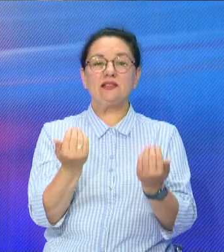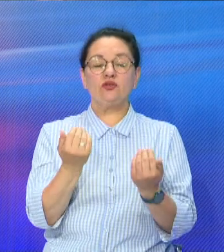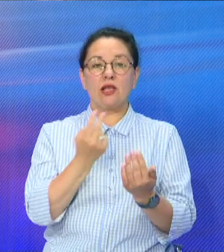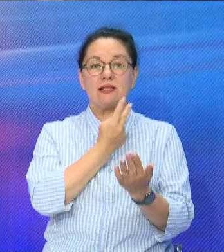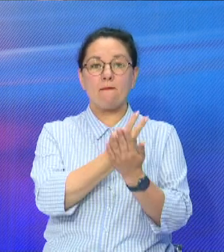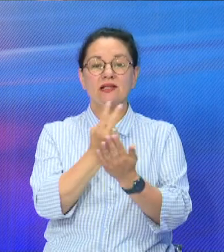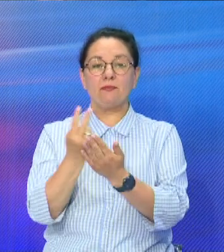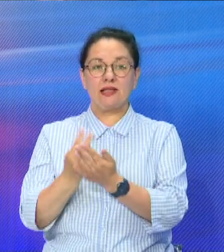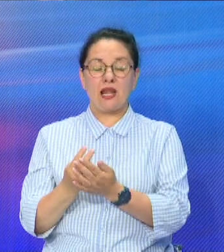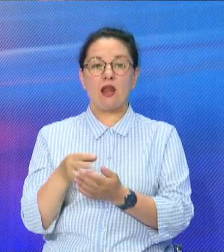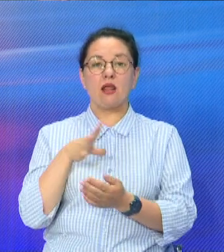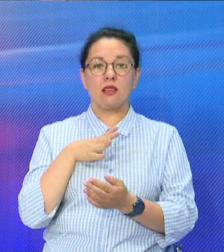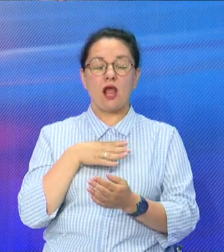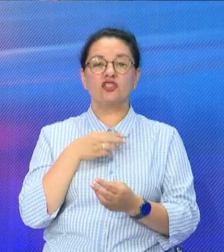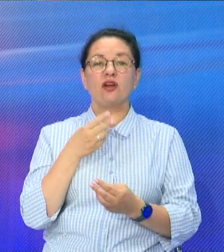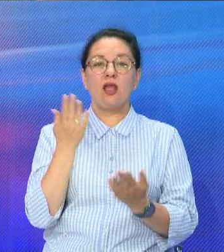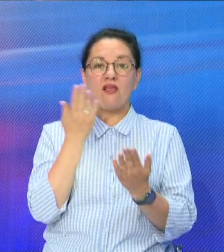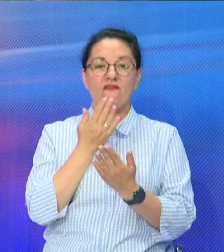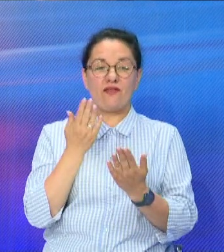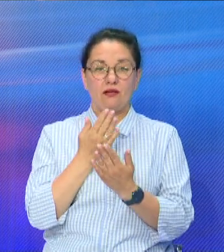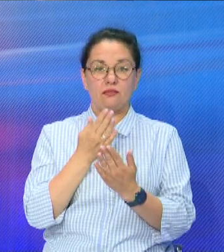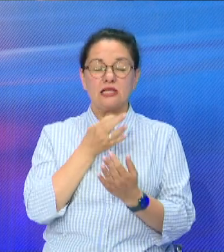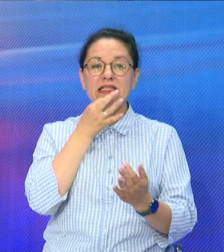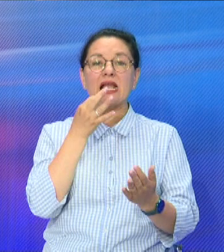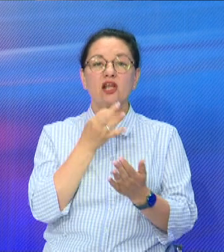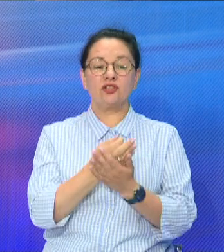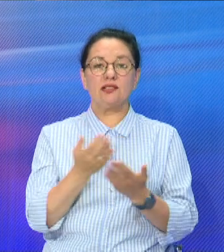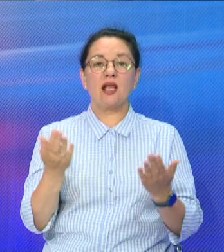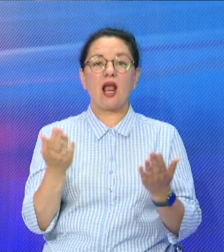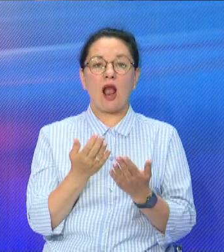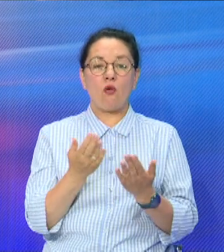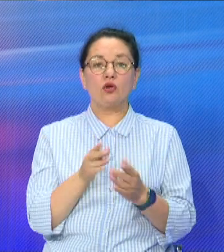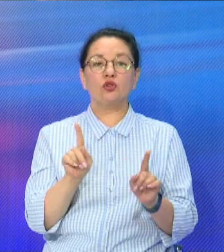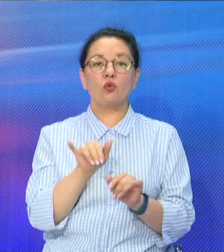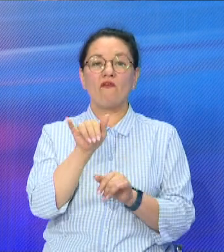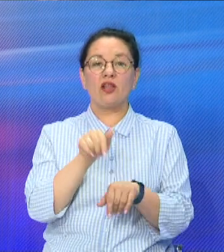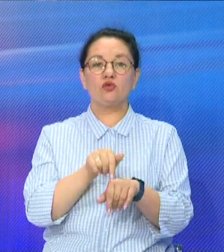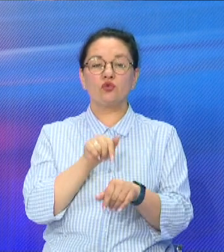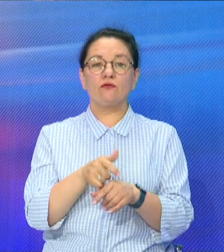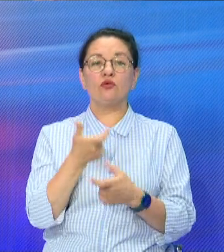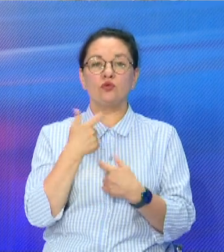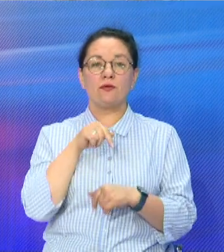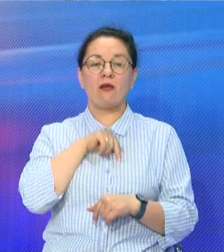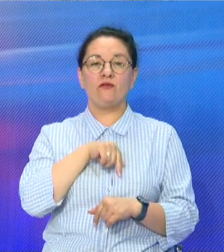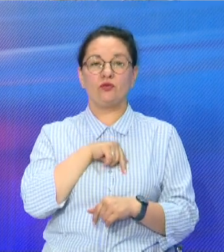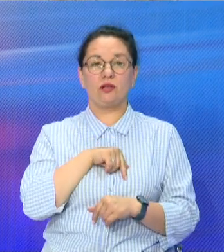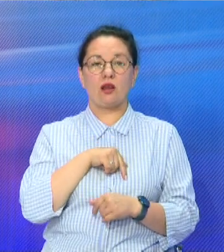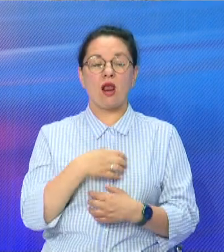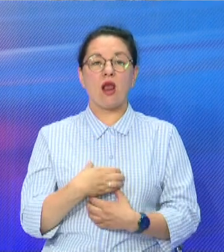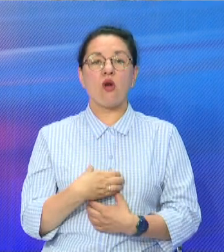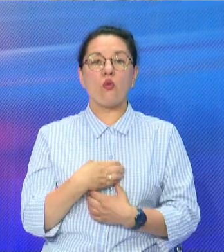проект дневник памяти скажите какие эмоции вы испытали уже